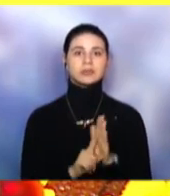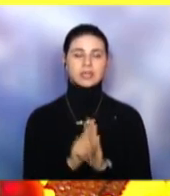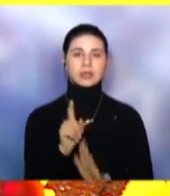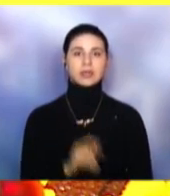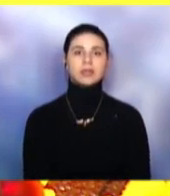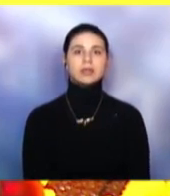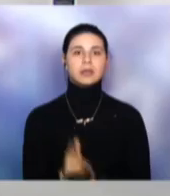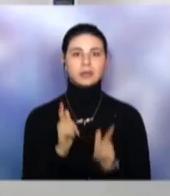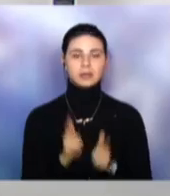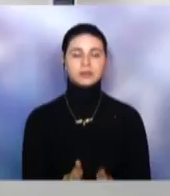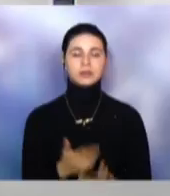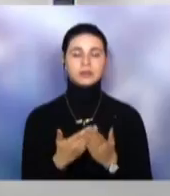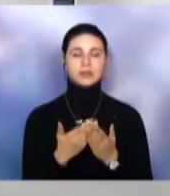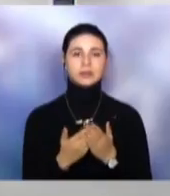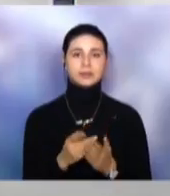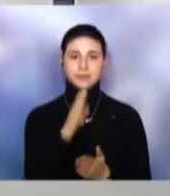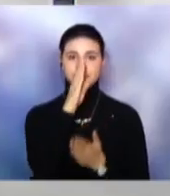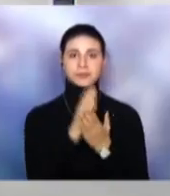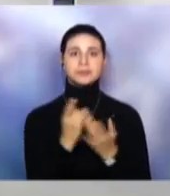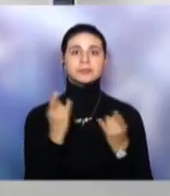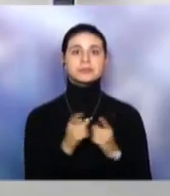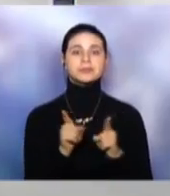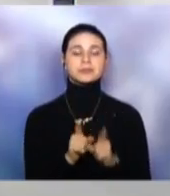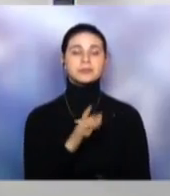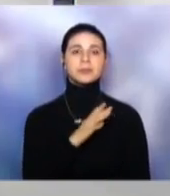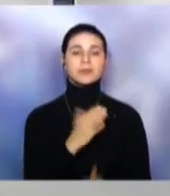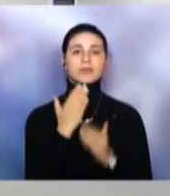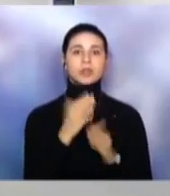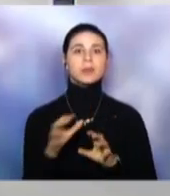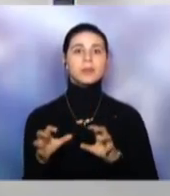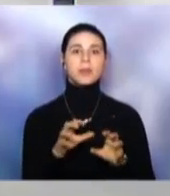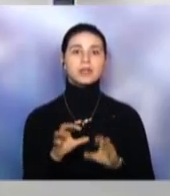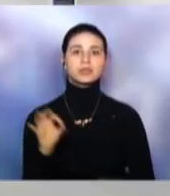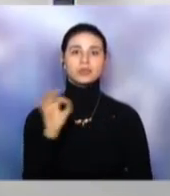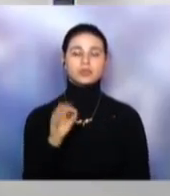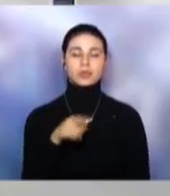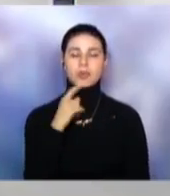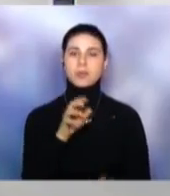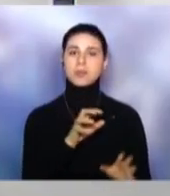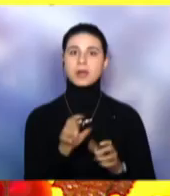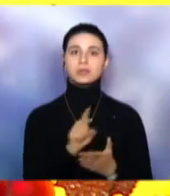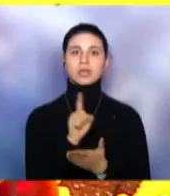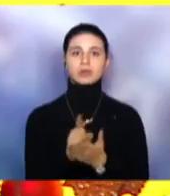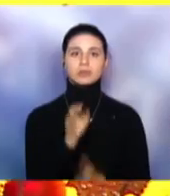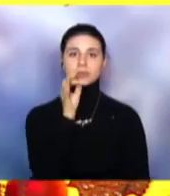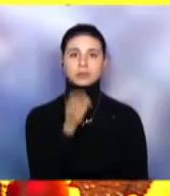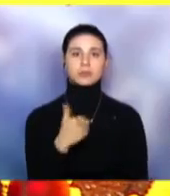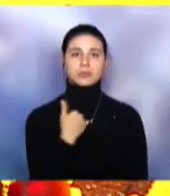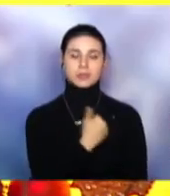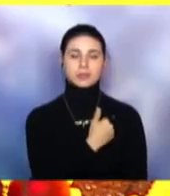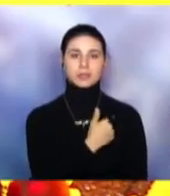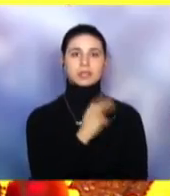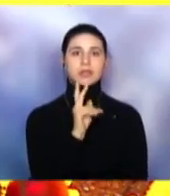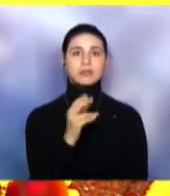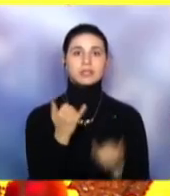ბატონი კახა დამეთანხმება, სწორედ ეთერში იყო ასეთი კითხვა მაწონთან დაკავშირებით. მაწონზე აუცილებლად გიპასუხებთ, მაყურებელს მიმართა, ვინც